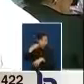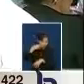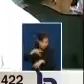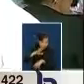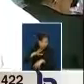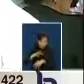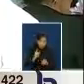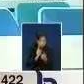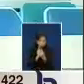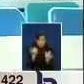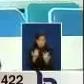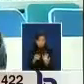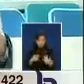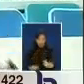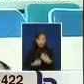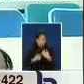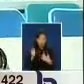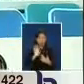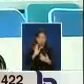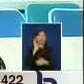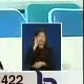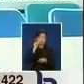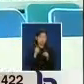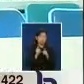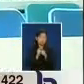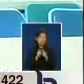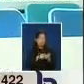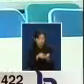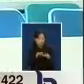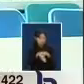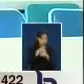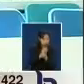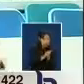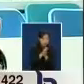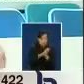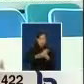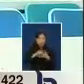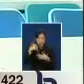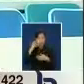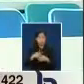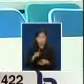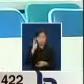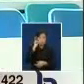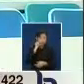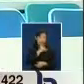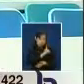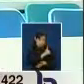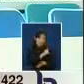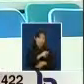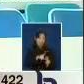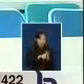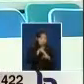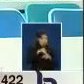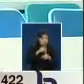เข้ามาด้วย ก็คือไม่ใช่เฉพาะตัวเด็กแต่ว่าตัวพ่อแม ่ก็ไปจับจากที่อื่นมาจริงๆนะ ซึ่งพ่อแม่อาจจะเป็นพาหะก็ได ้อันนี้สำคัญเล